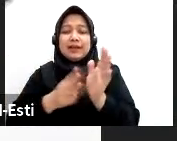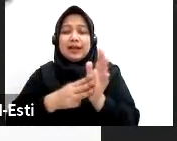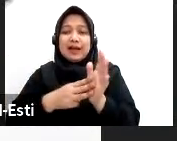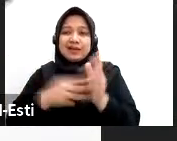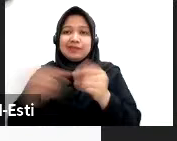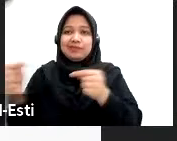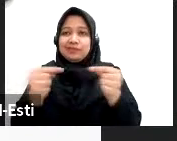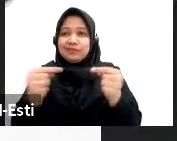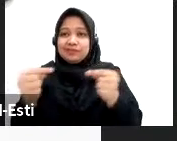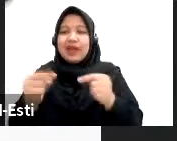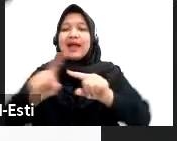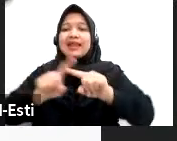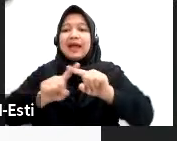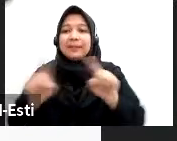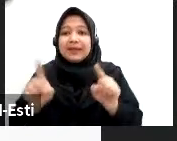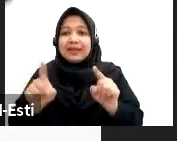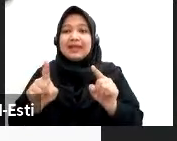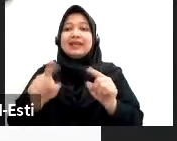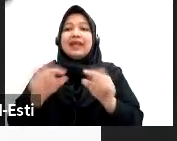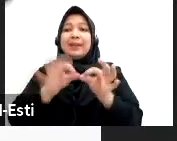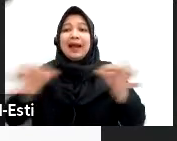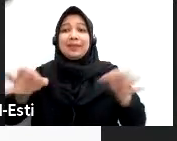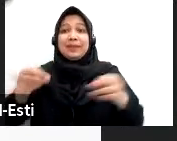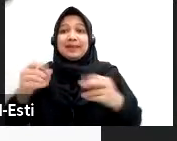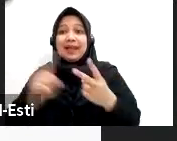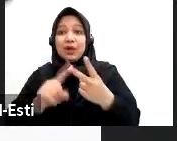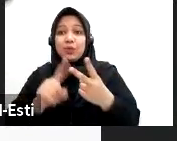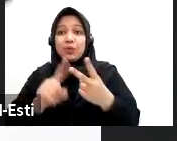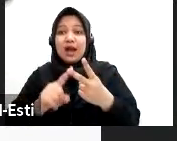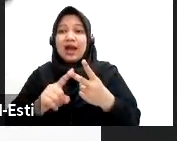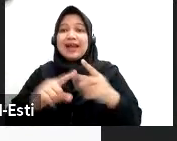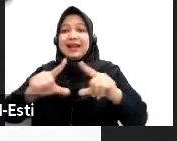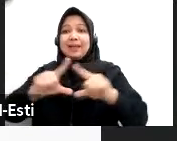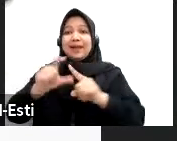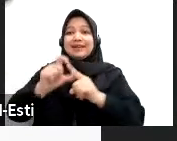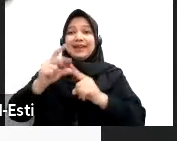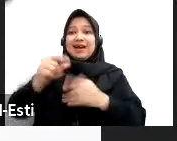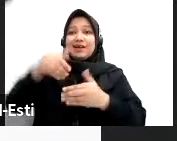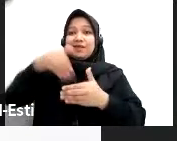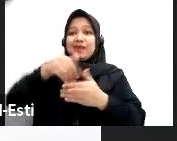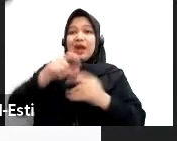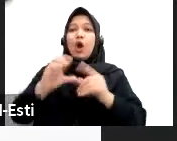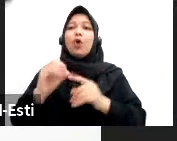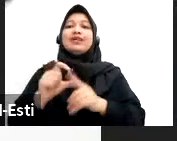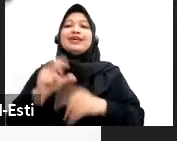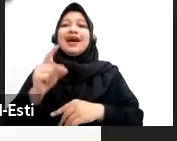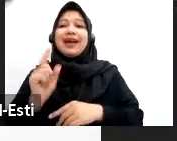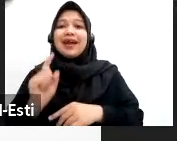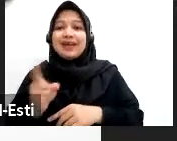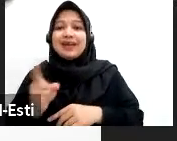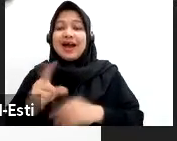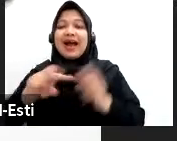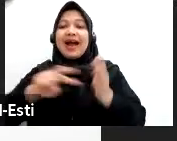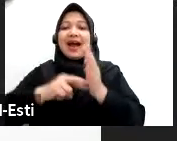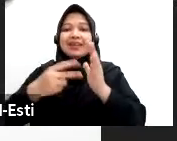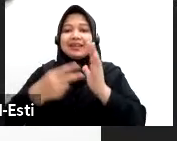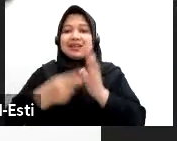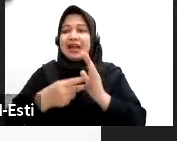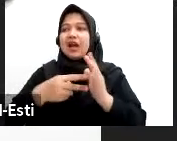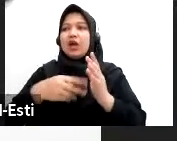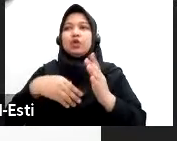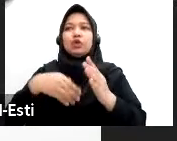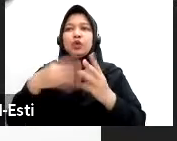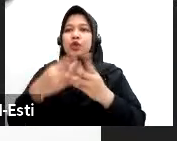itu orde Er Di dalam Ed artinya penyelesaian secara arbitrase